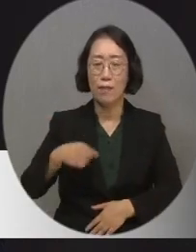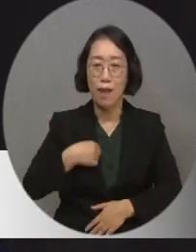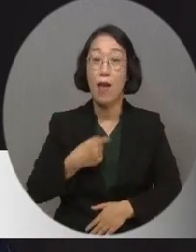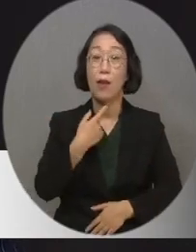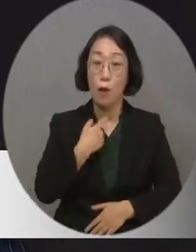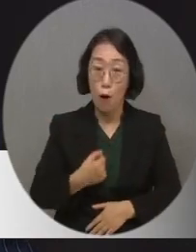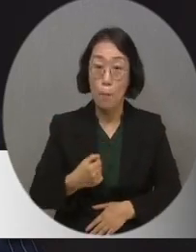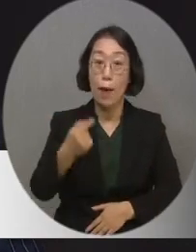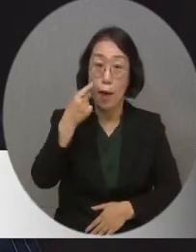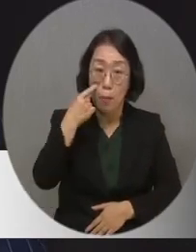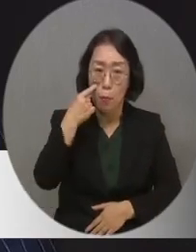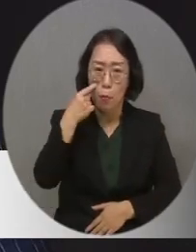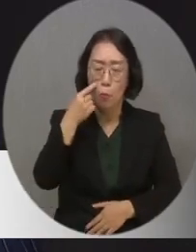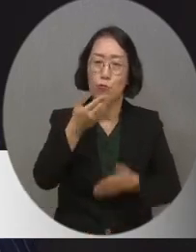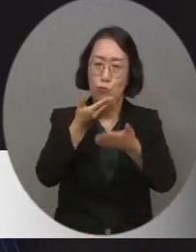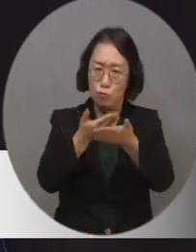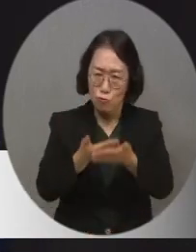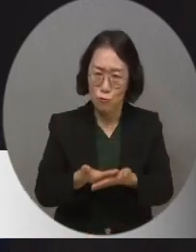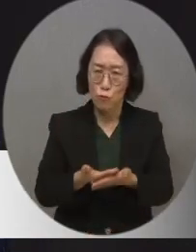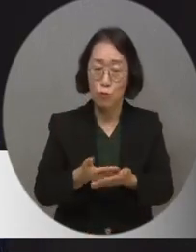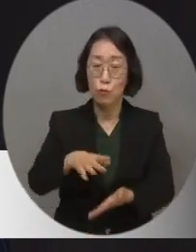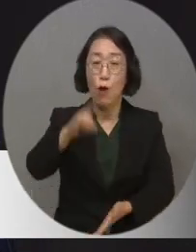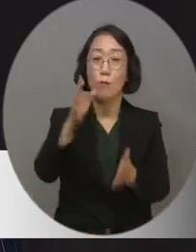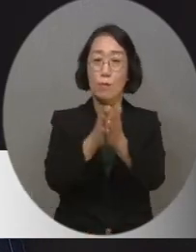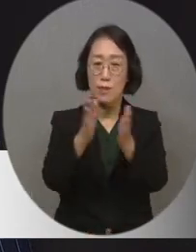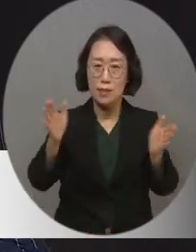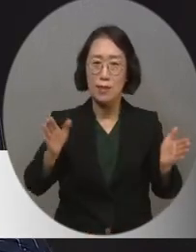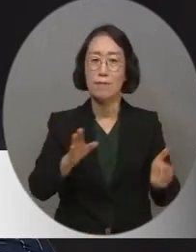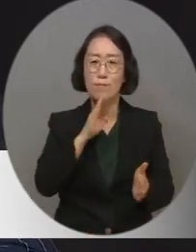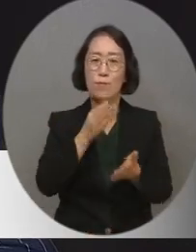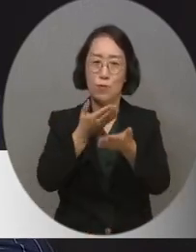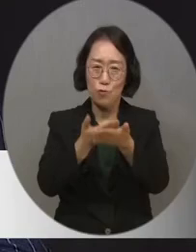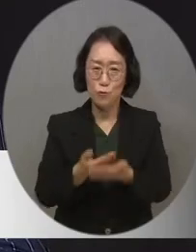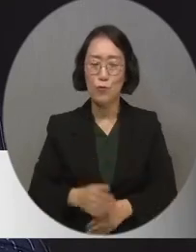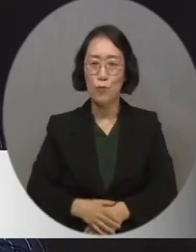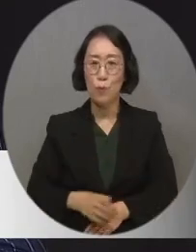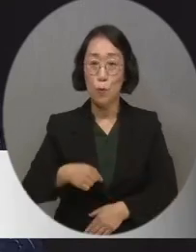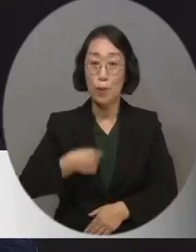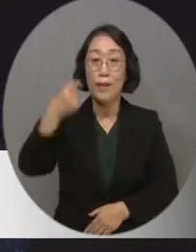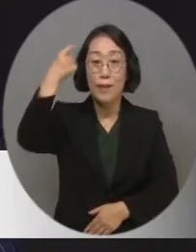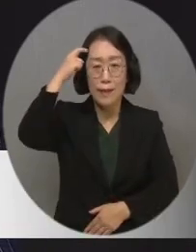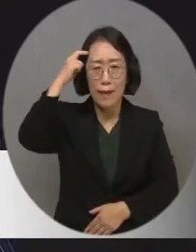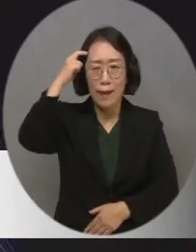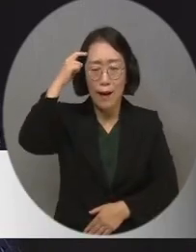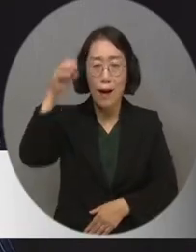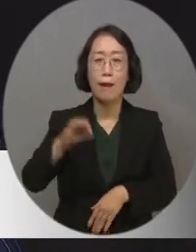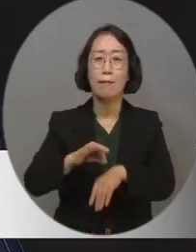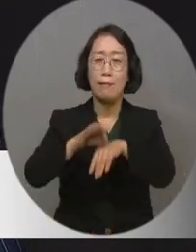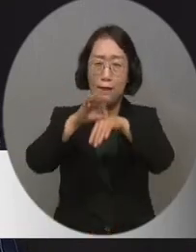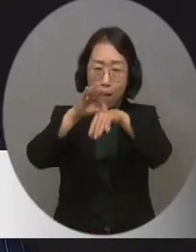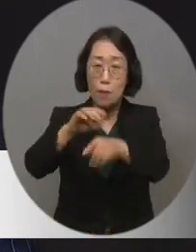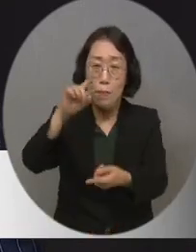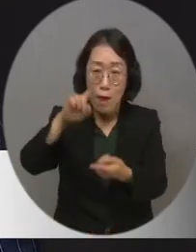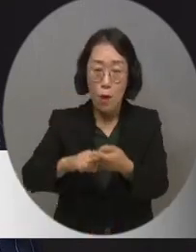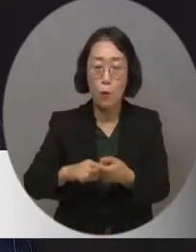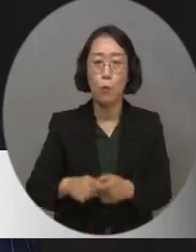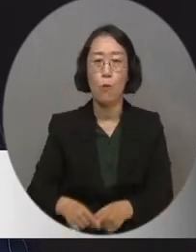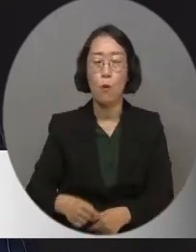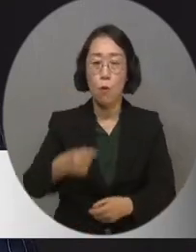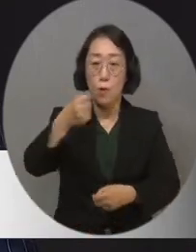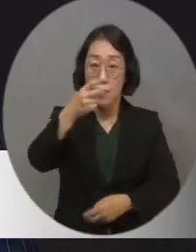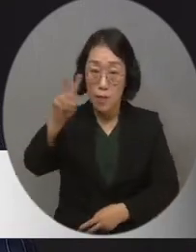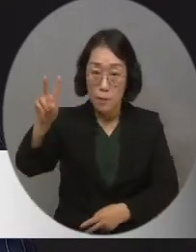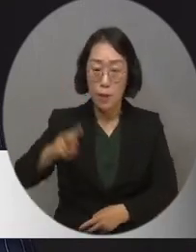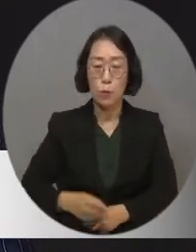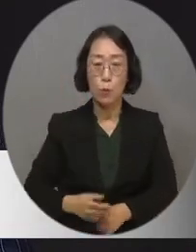거야. 예. 저는 그게 시도가 정말 중요하다고 생각을 해요. 본인들의 생각이 TV나 유튜브를 통해서 나가게 되니까